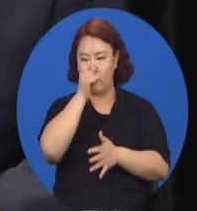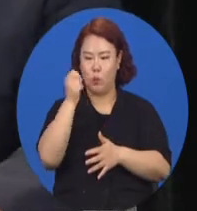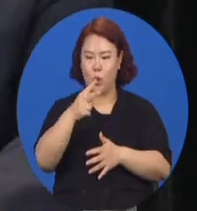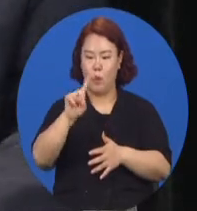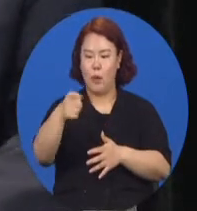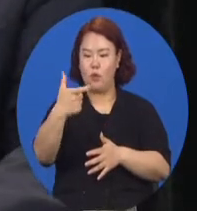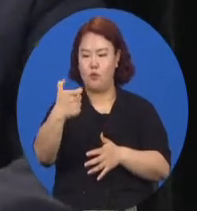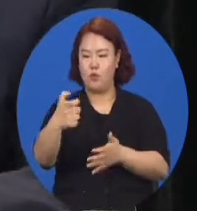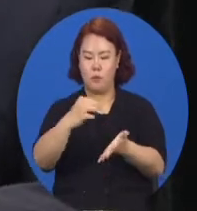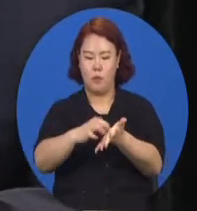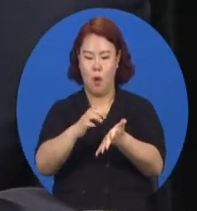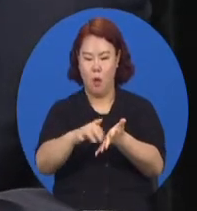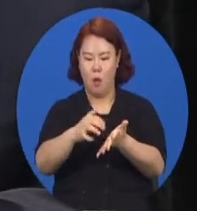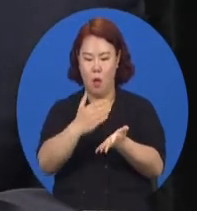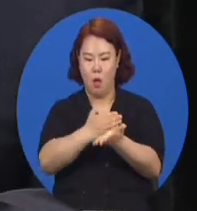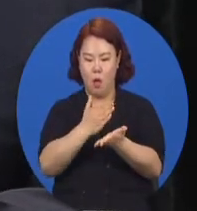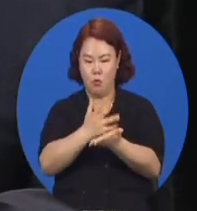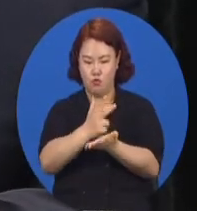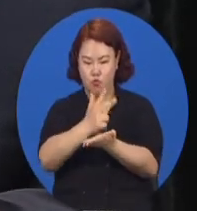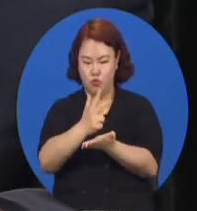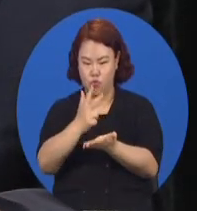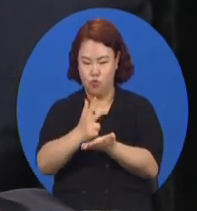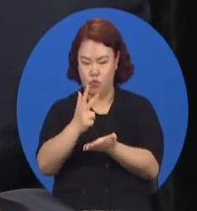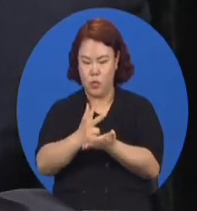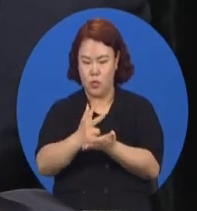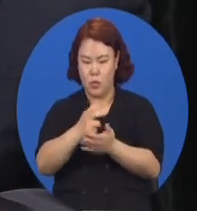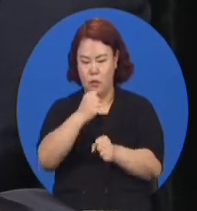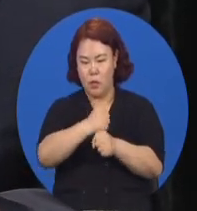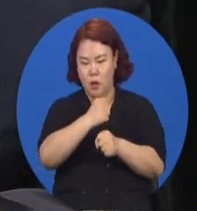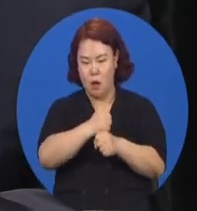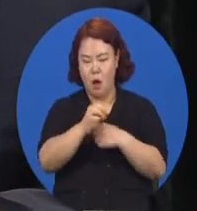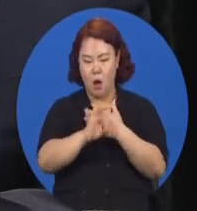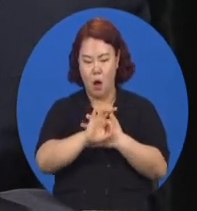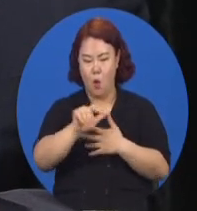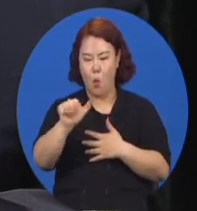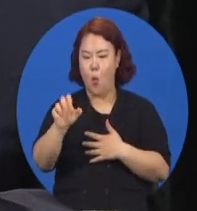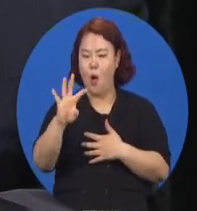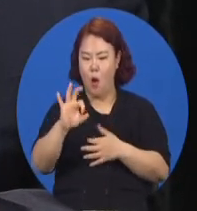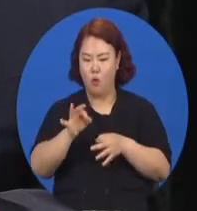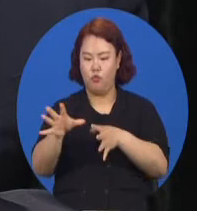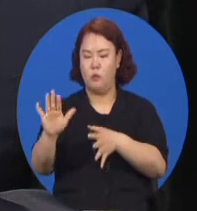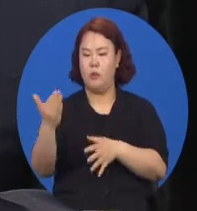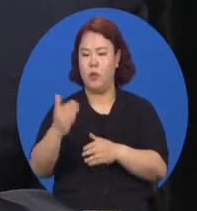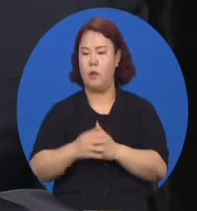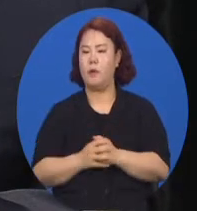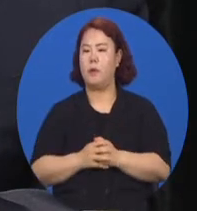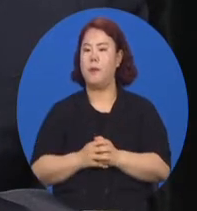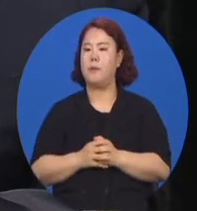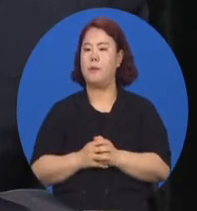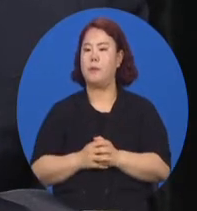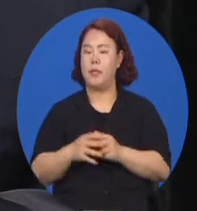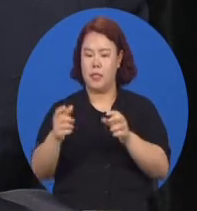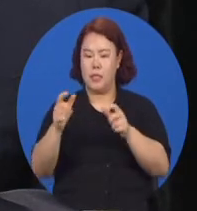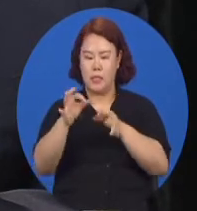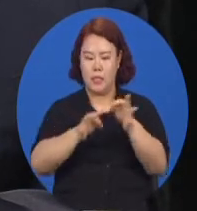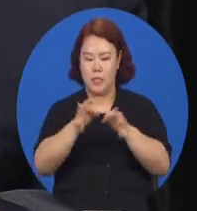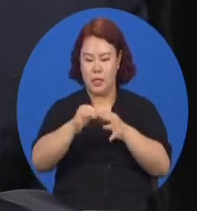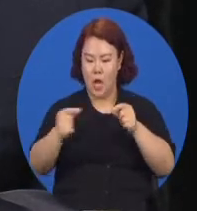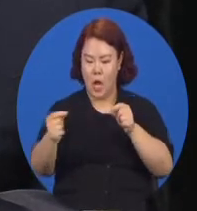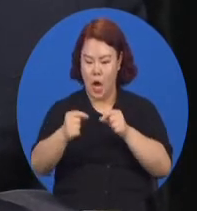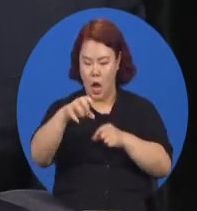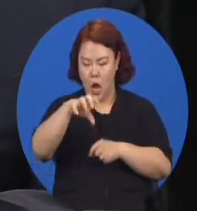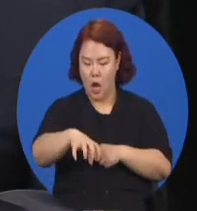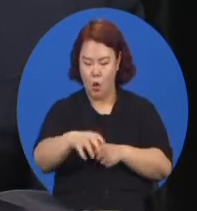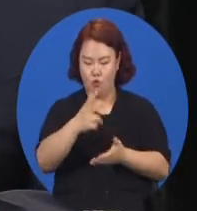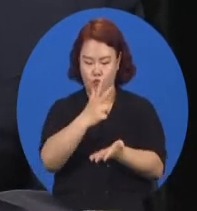160면 정도를 확보하려면 한 50억 정도 이렇게 금액이 투자되면 되거든요. 그렇게 해서 시장 가까이에 어떤